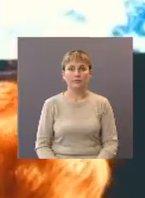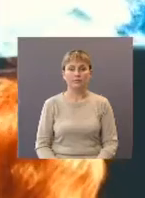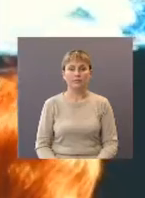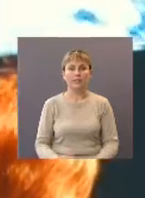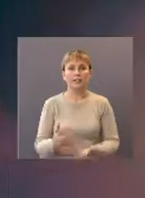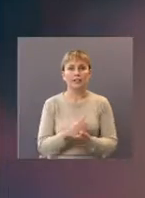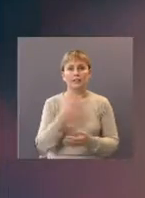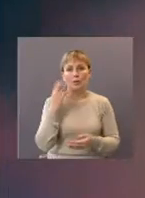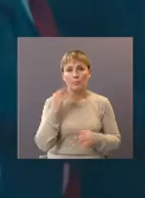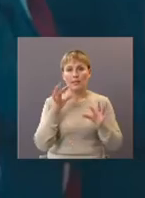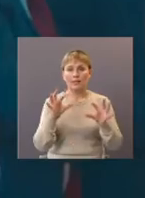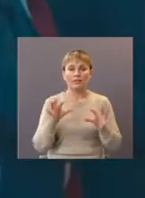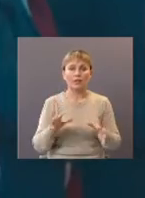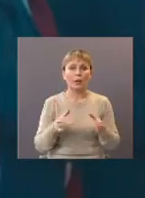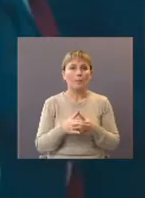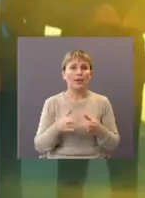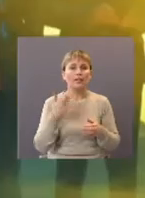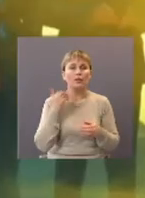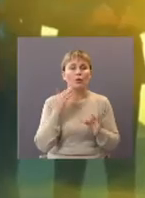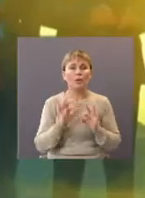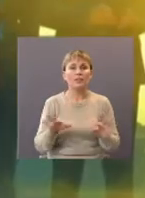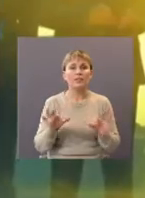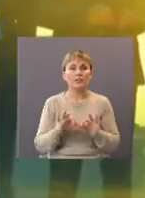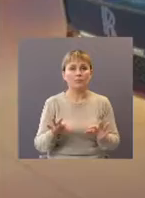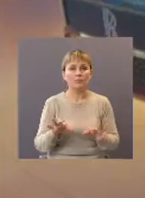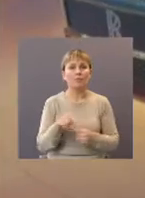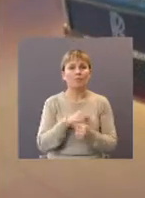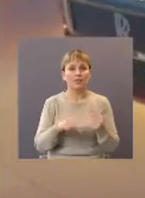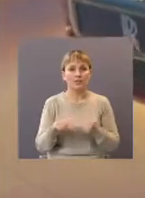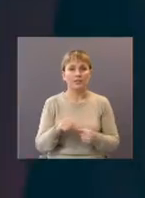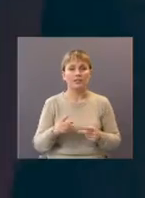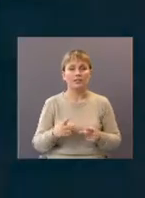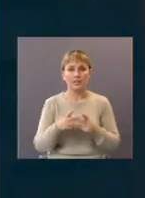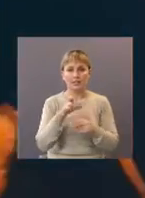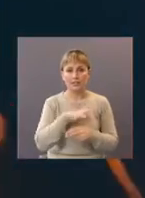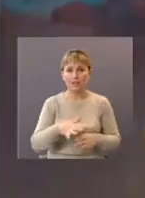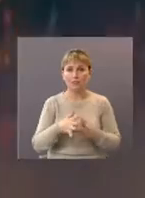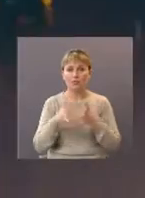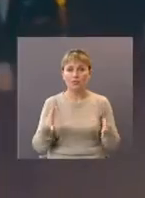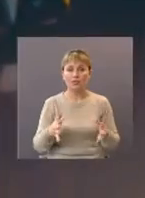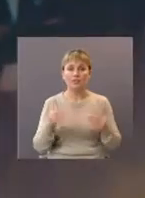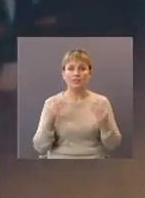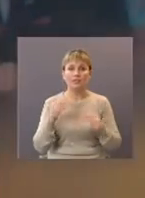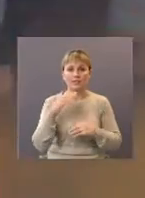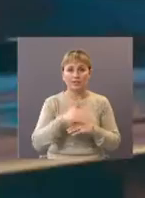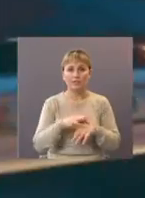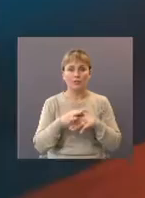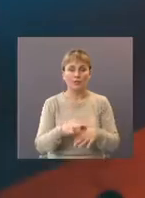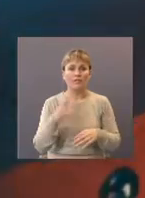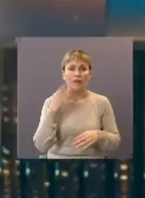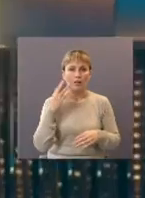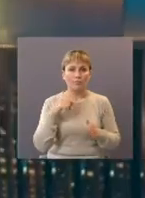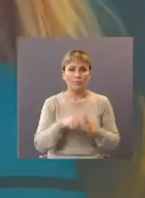Лидерство Алматы в легализационной кампании легко объяснимо. Все-таки бизнес – столица страны. Большинство светских событий и вечеринок проходят в